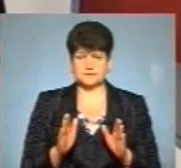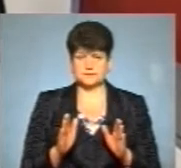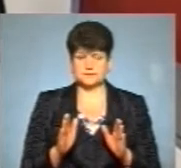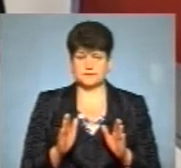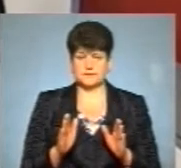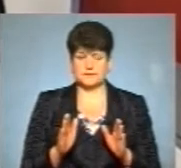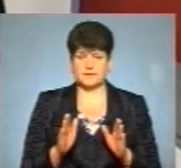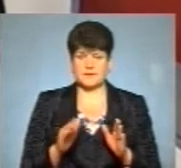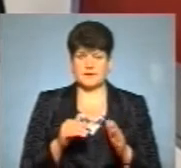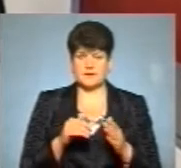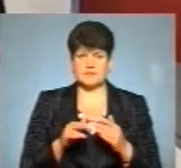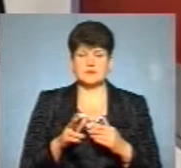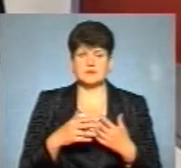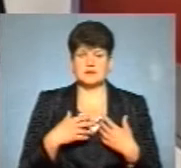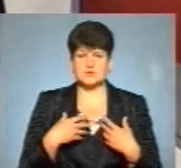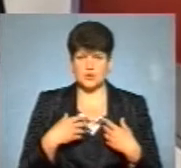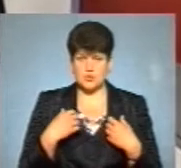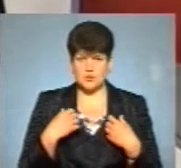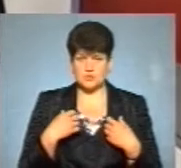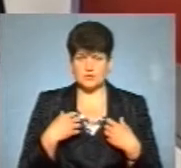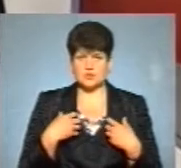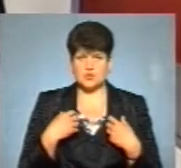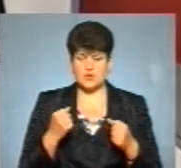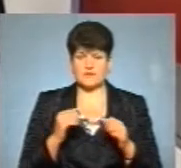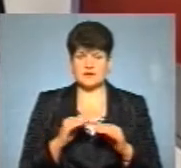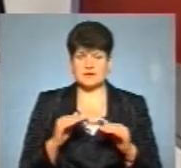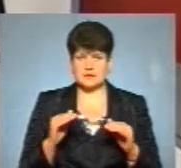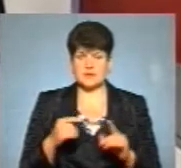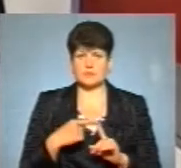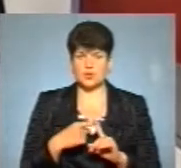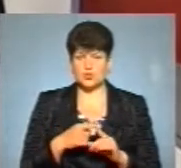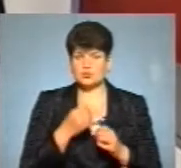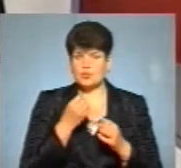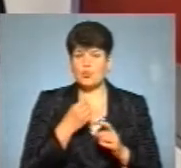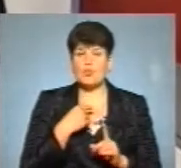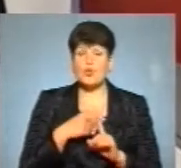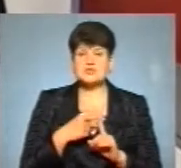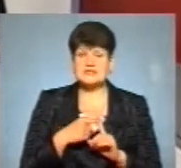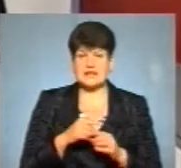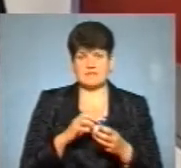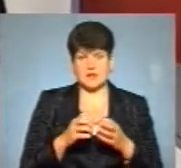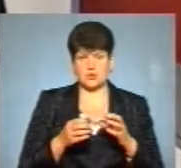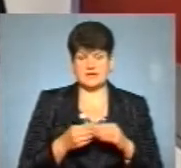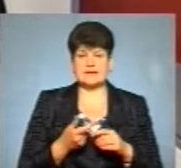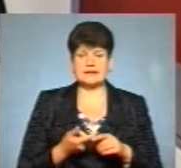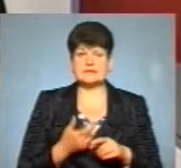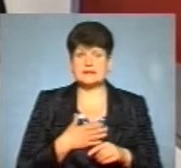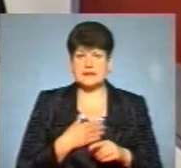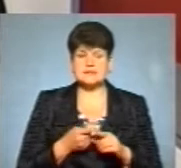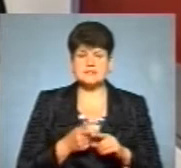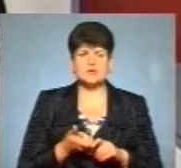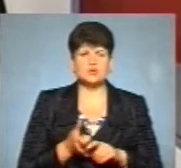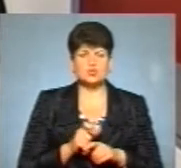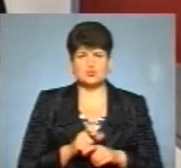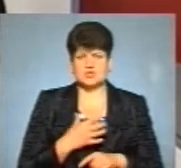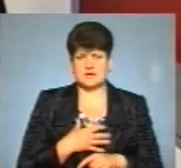вийдемо на здоров'я, все-таки на здоров'я дітей. Ну і плюс позитивні результати. Для нас це дуже важливо і